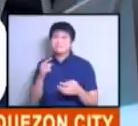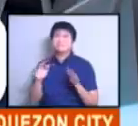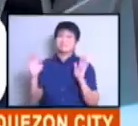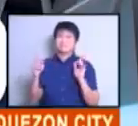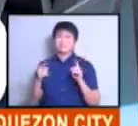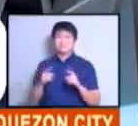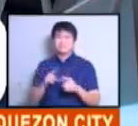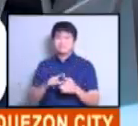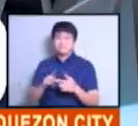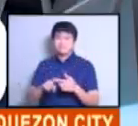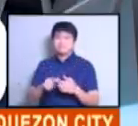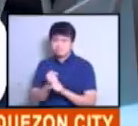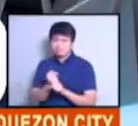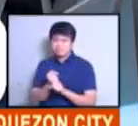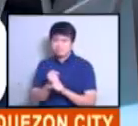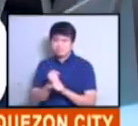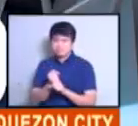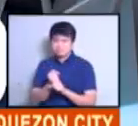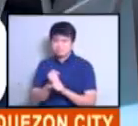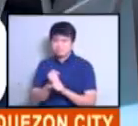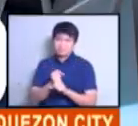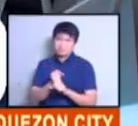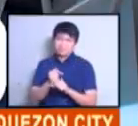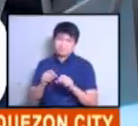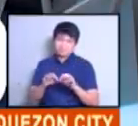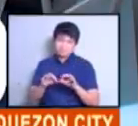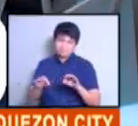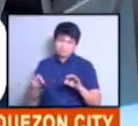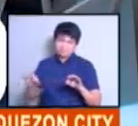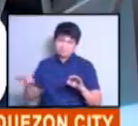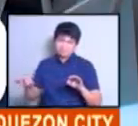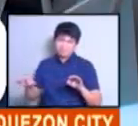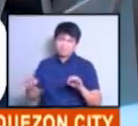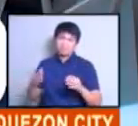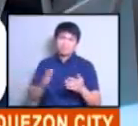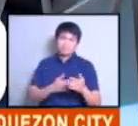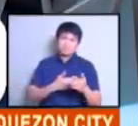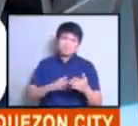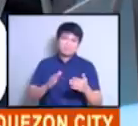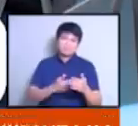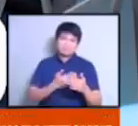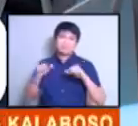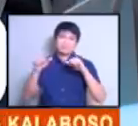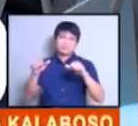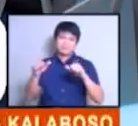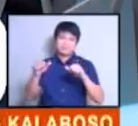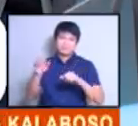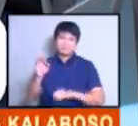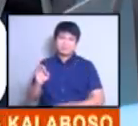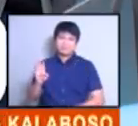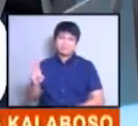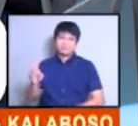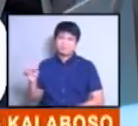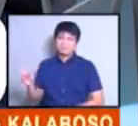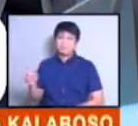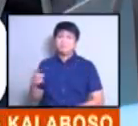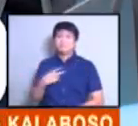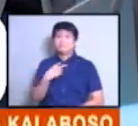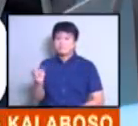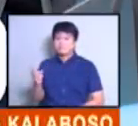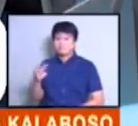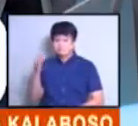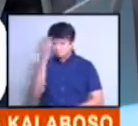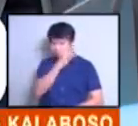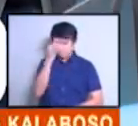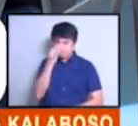ng lyrics noon, and then ikinanta mo, and then in-upload mo sa Facebook. Sa Facebook lang po. Oh, di, boses mo nandun, mukha mo'y nandun.